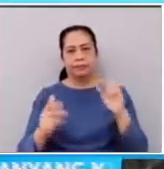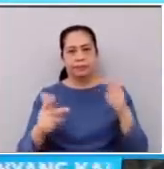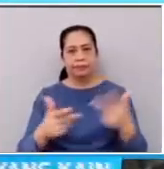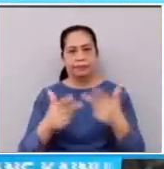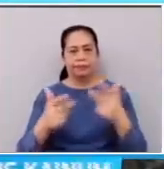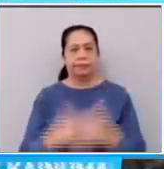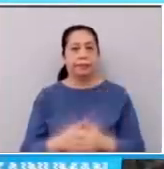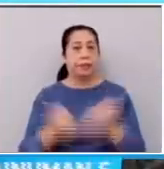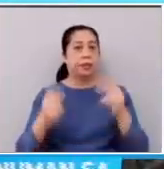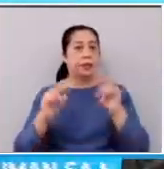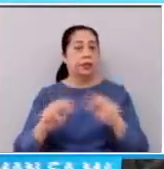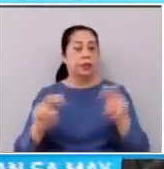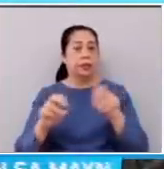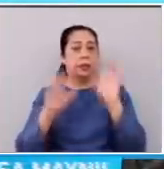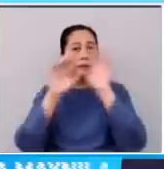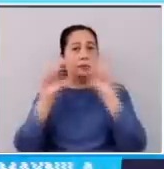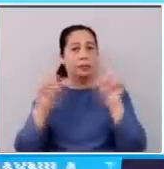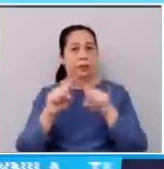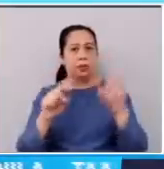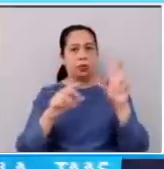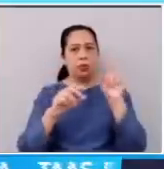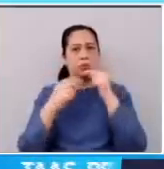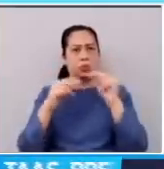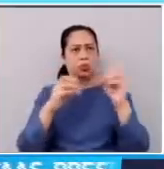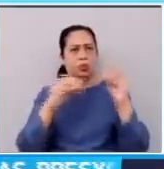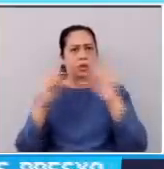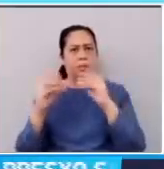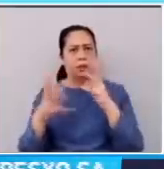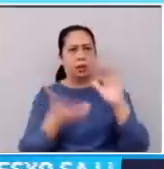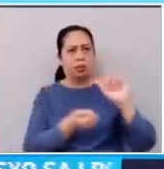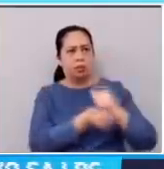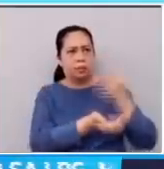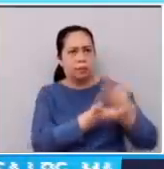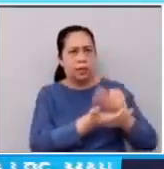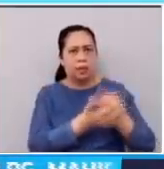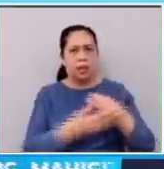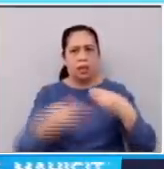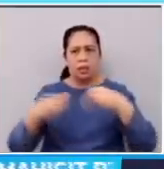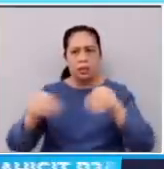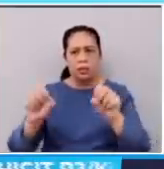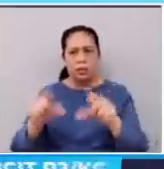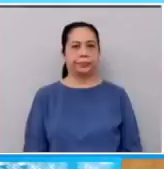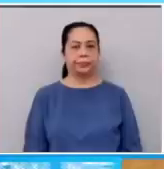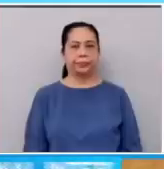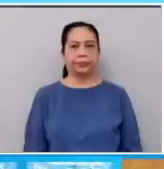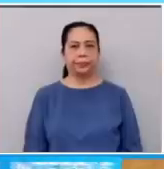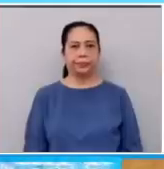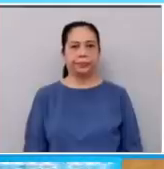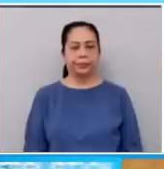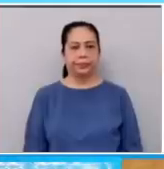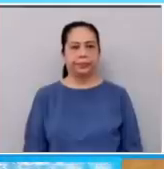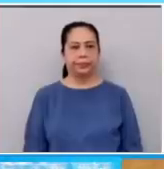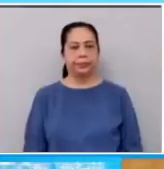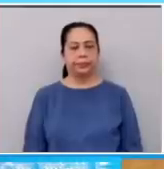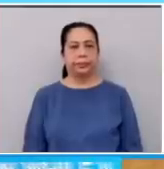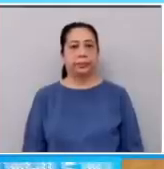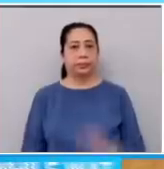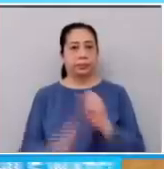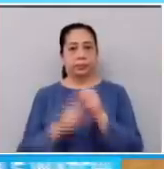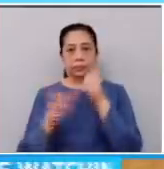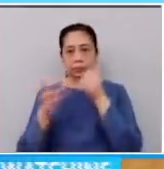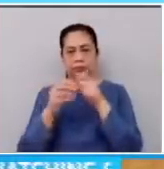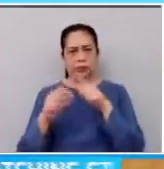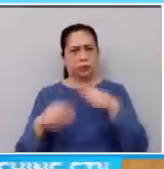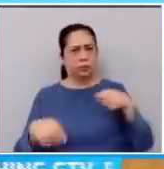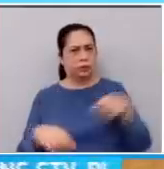Pinaiimbestigahan ng Pangulo ang mga balita na marami raw ang naubusan ng pera at nagbenta ng bahay dahil sa online sabong. Nahuli kamang pananaksak na isang